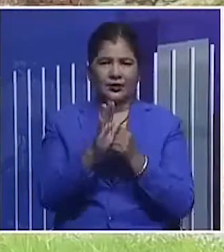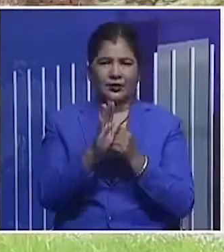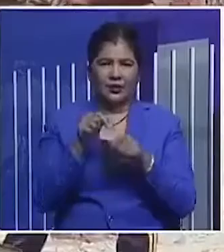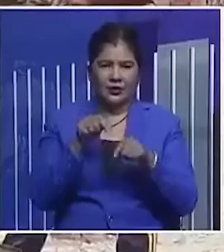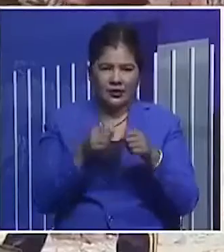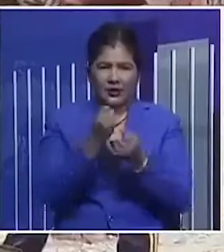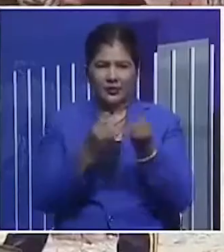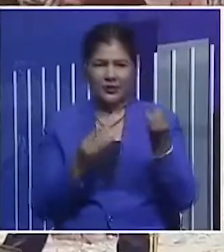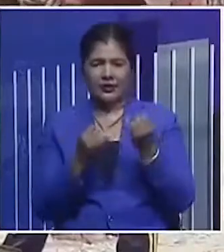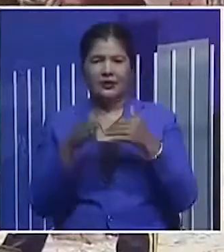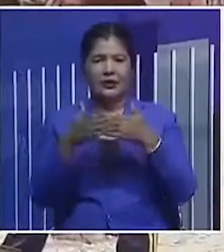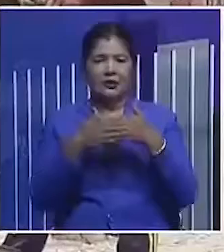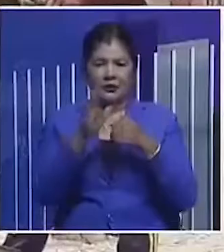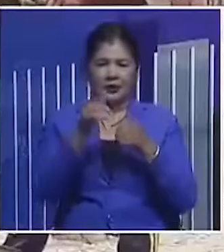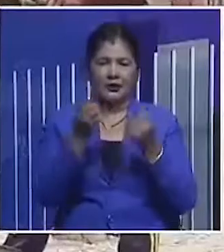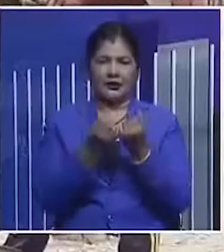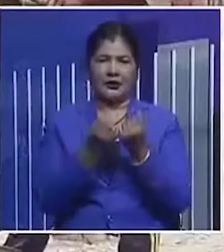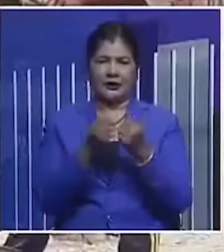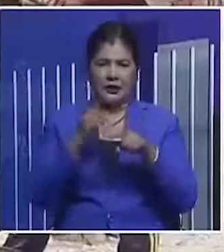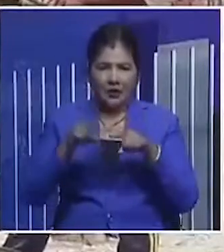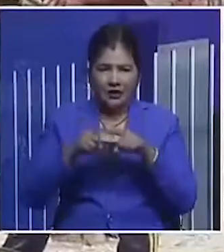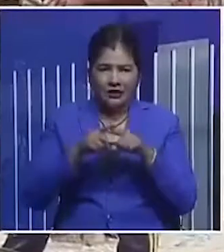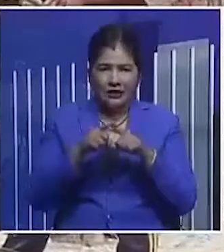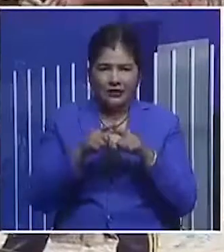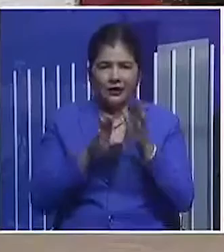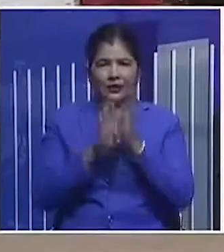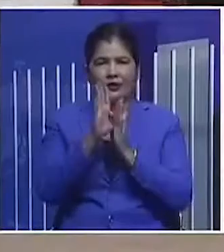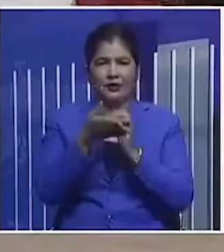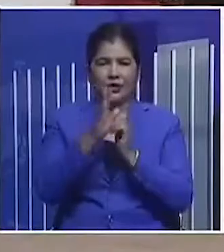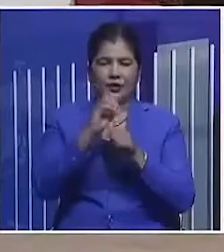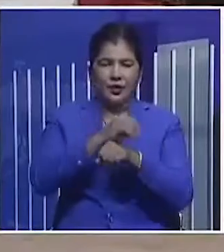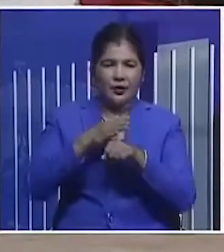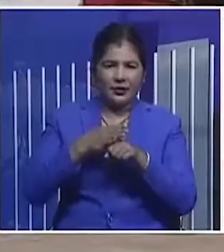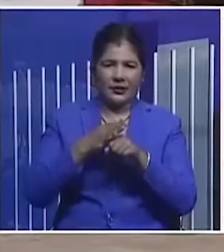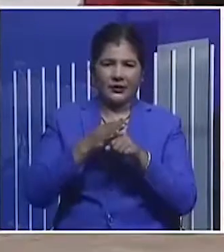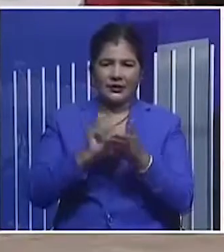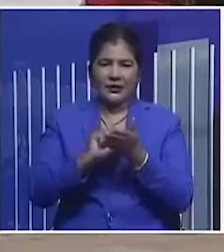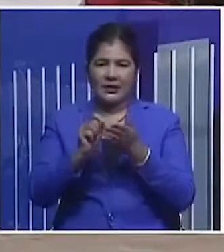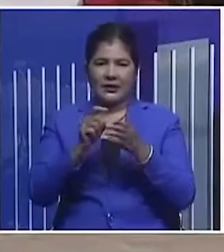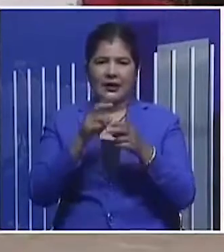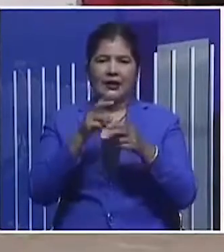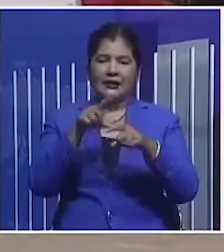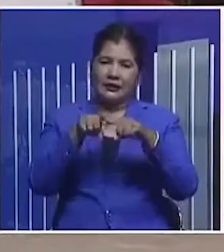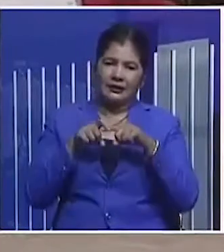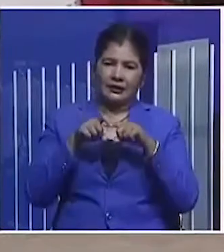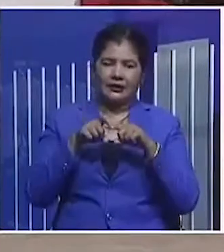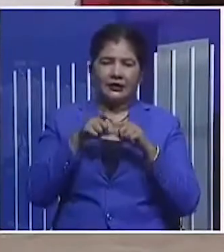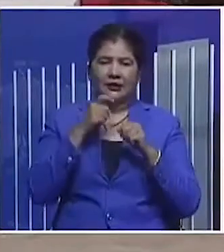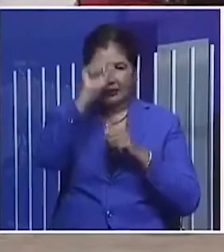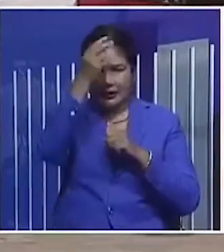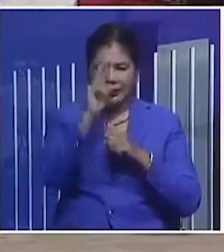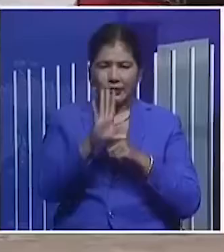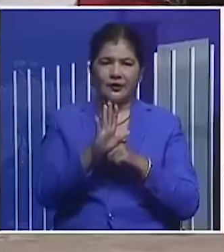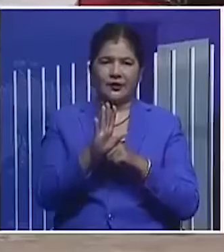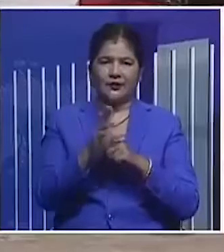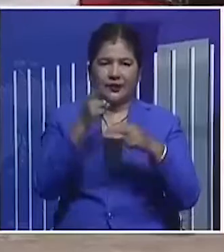असार मसान्त नजिक आउँदै गर्दा खर्चको दर पनि बढ्दै गएको प्रदेश लेखा नियन्त्रक दीपक गेवालीले जानकारी दिनुभयो।